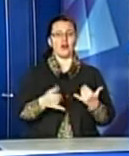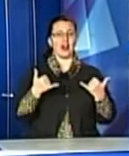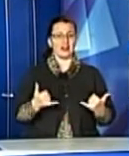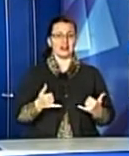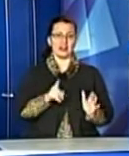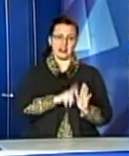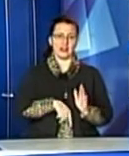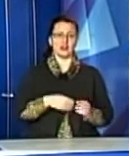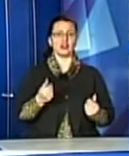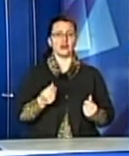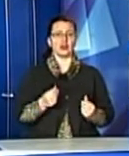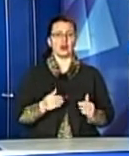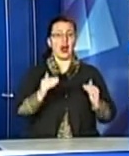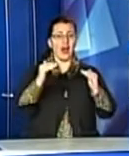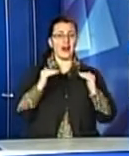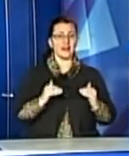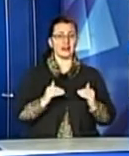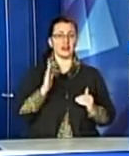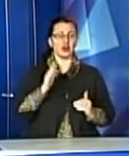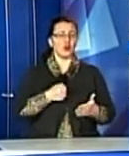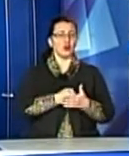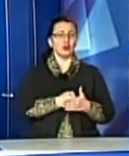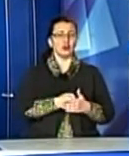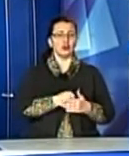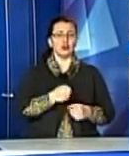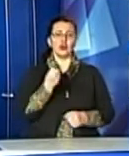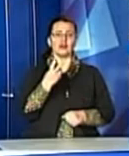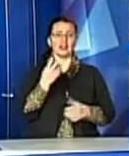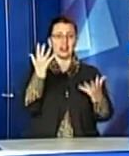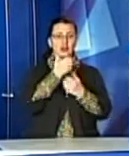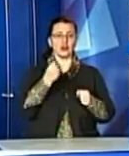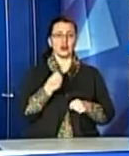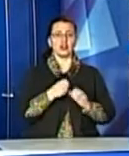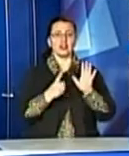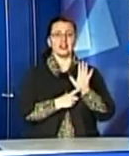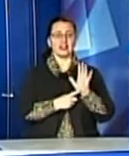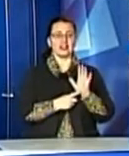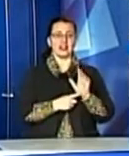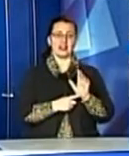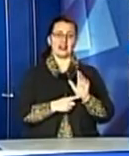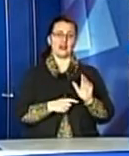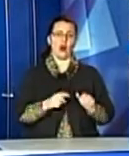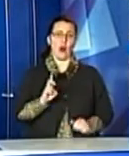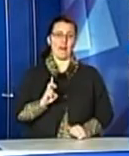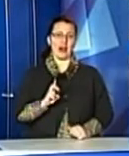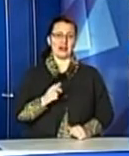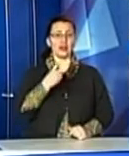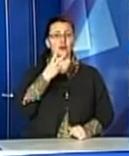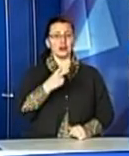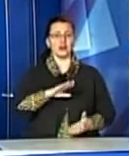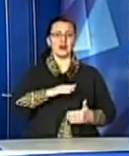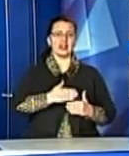Однак суттєві знижки триватимуть лише до півночі 16 березня. Сюжет про це готуємо до ефіру, переглянемо його